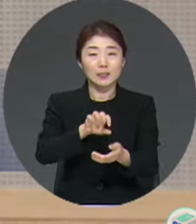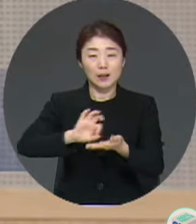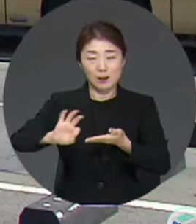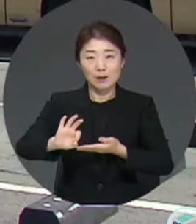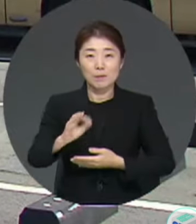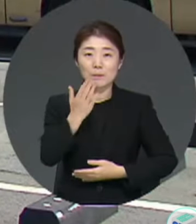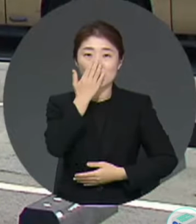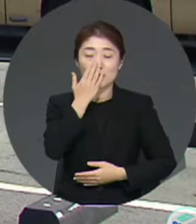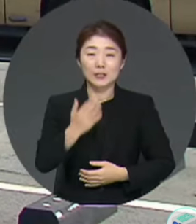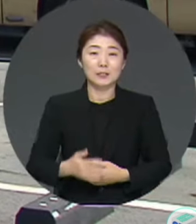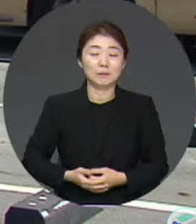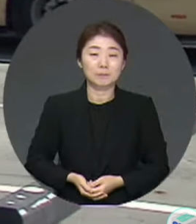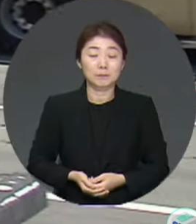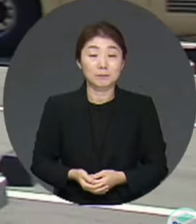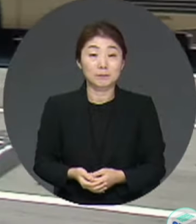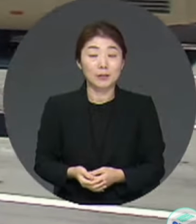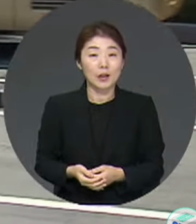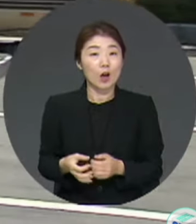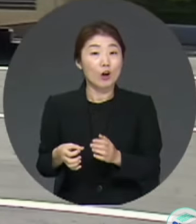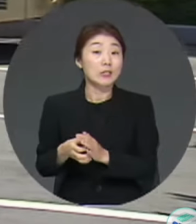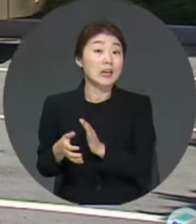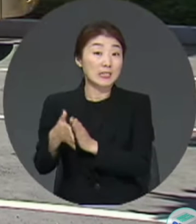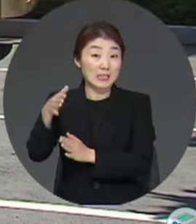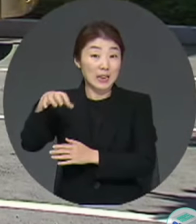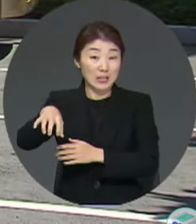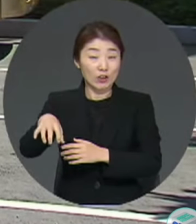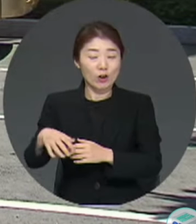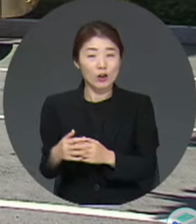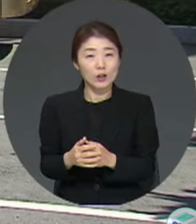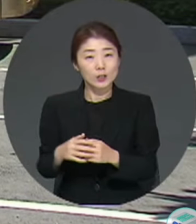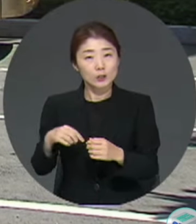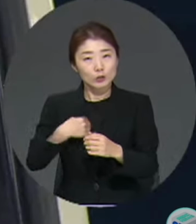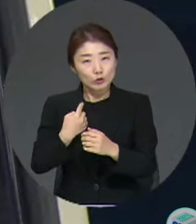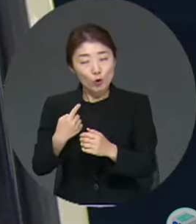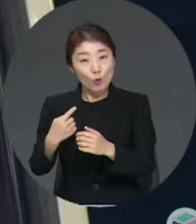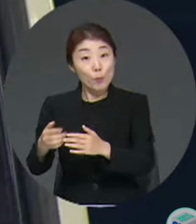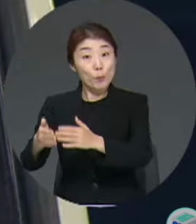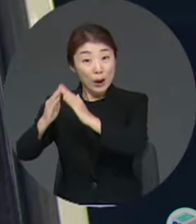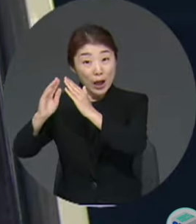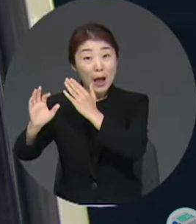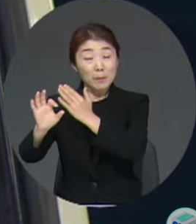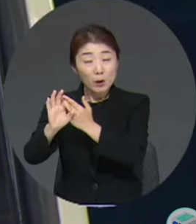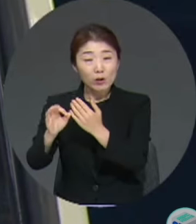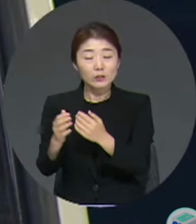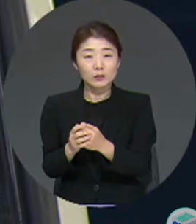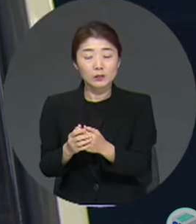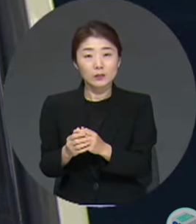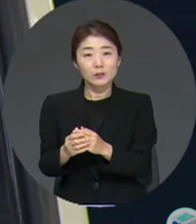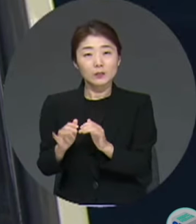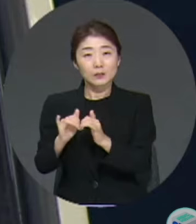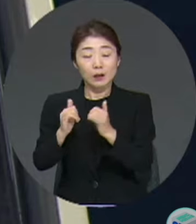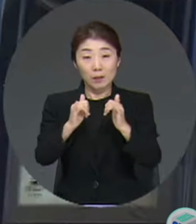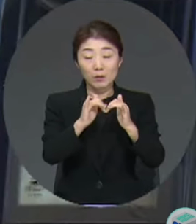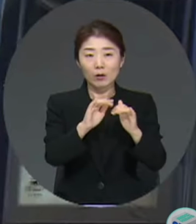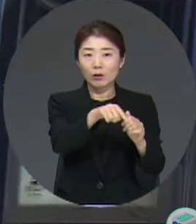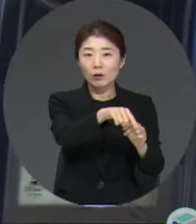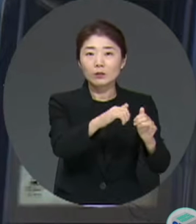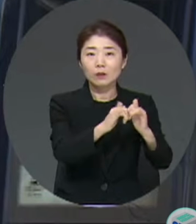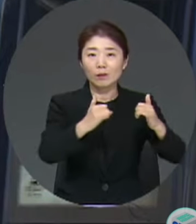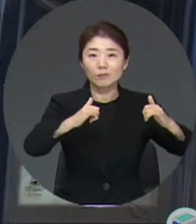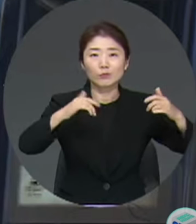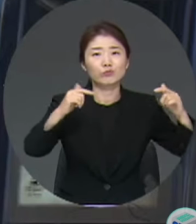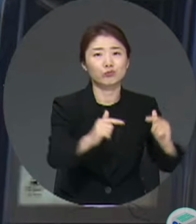하겠습니다. 거제시가 자체 화장시설을 건립하면 그만큼 이용률이 떨어지는 통영시